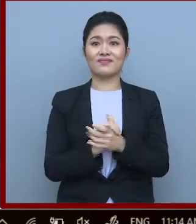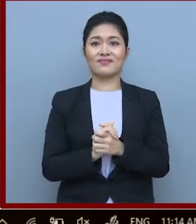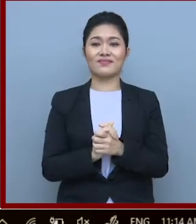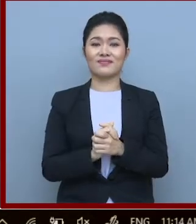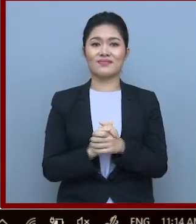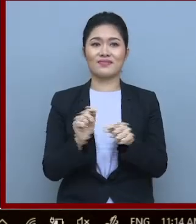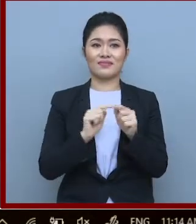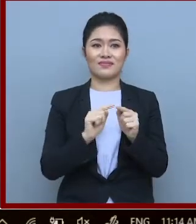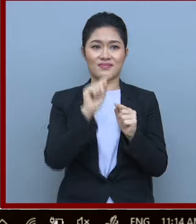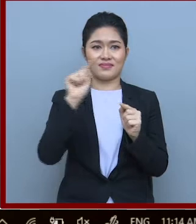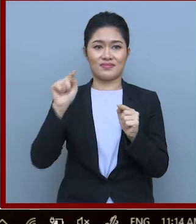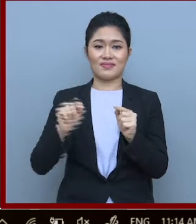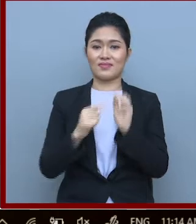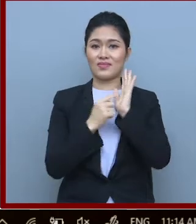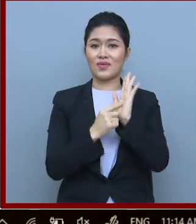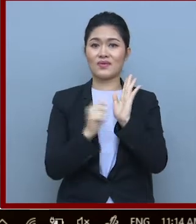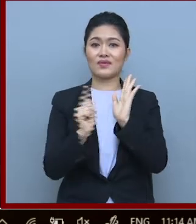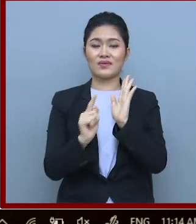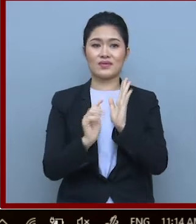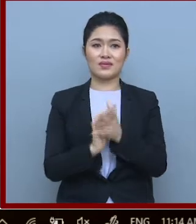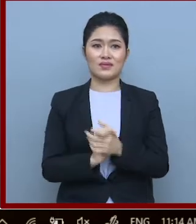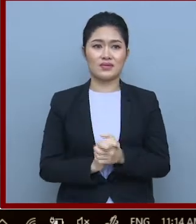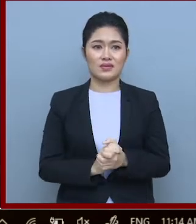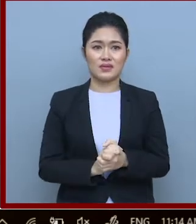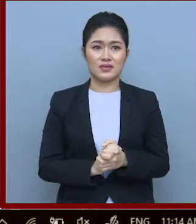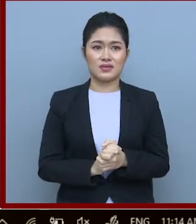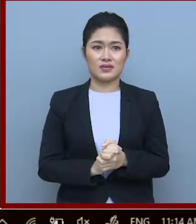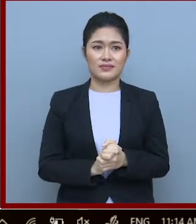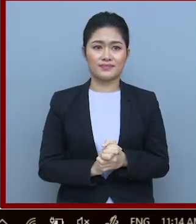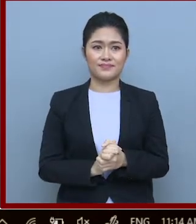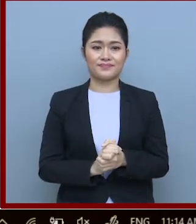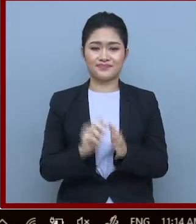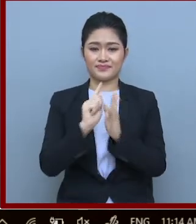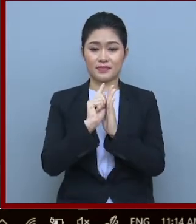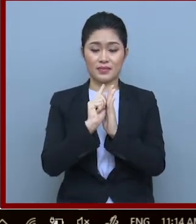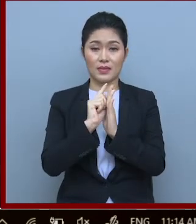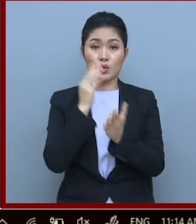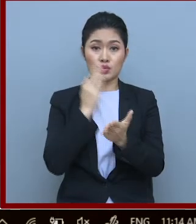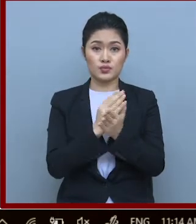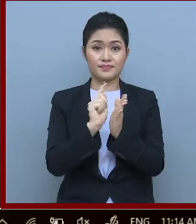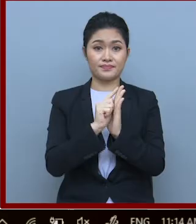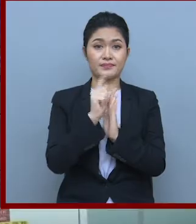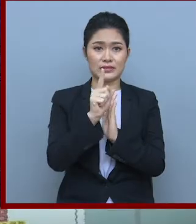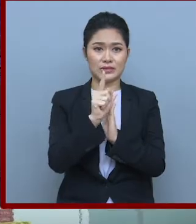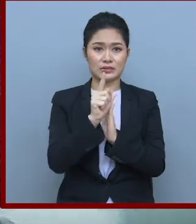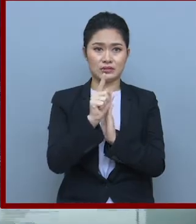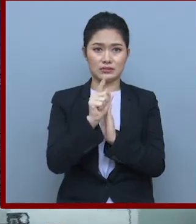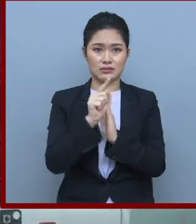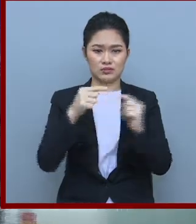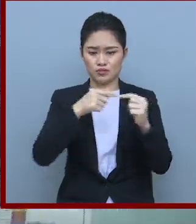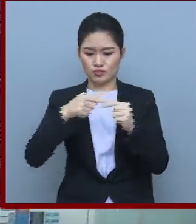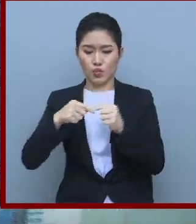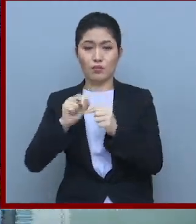ในนี้ในโค้ดเนี่ยตัวอย่างมันก็คือดับ1วิใช่ไหมติด2วินะ